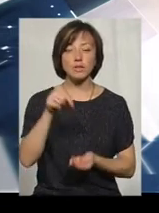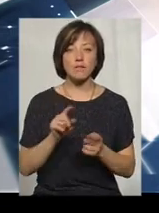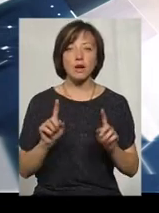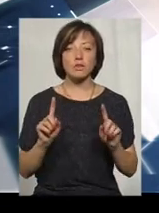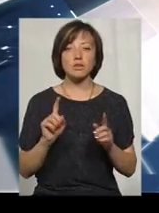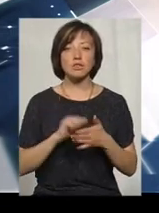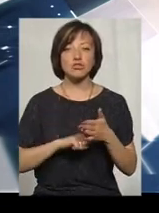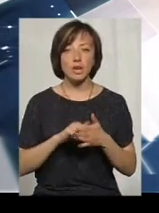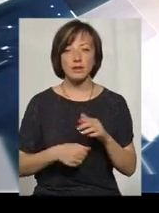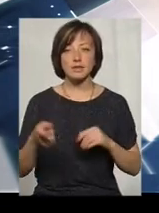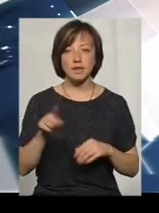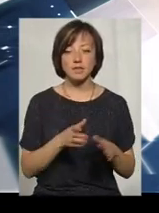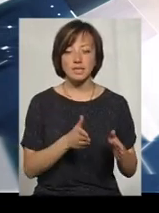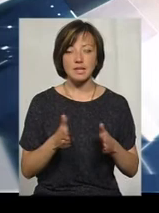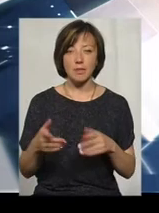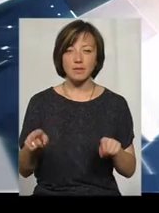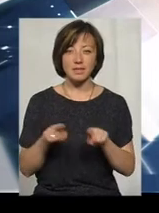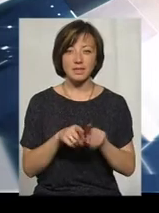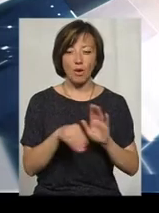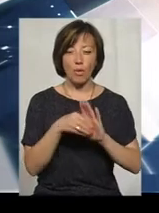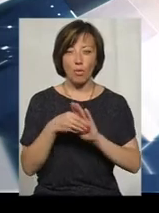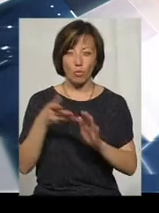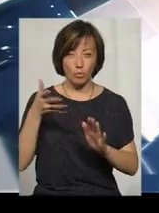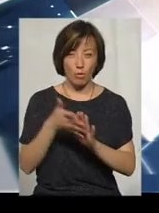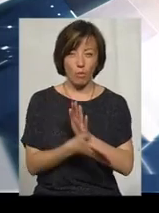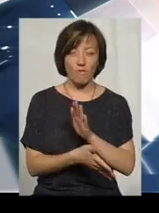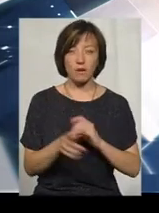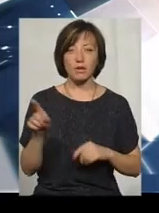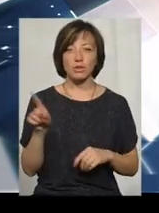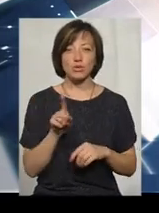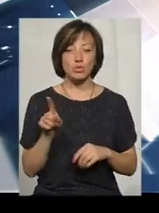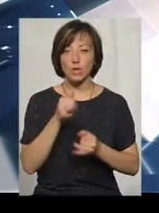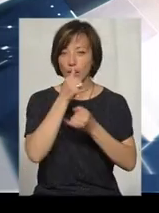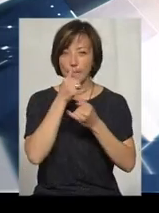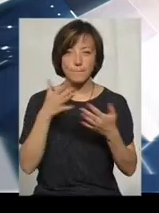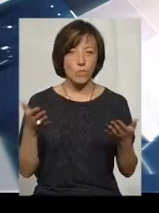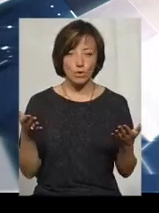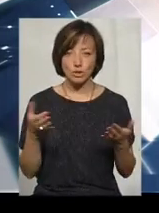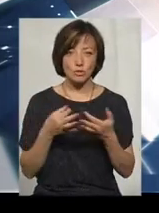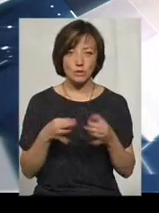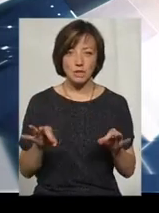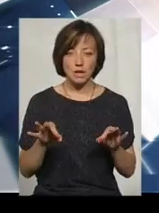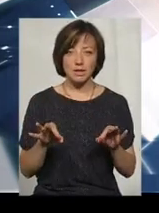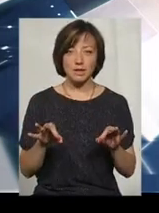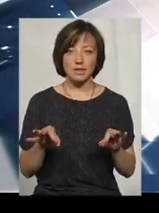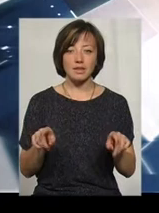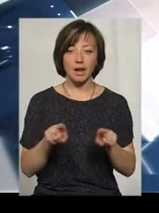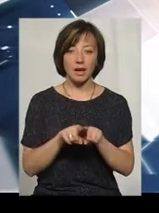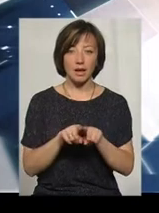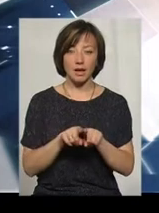що система настільки корумпована, що вона не може допускати собі